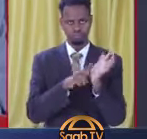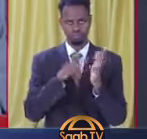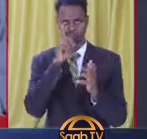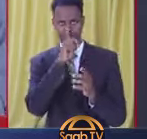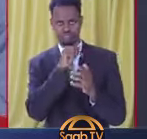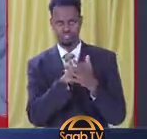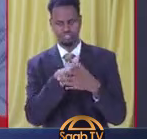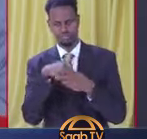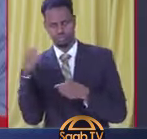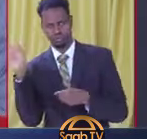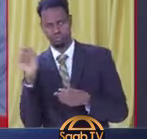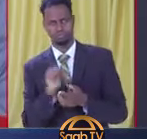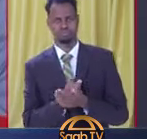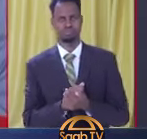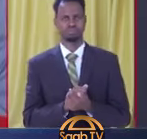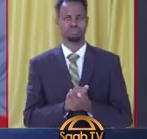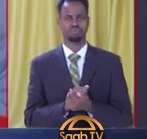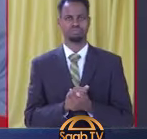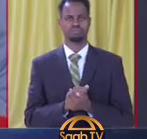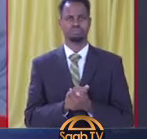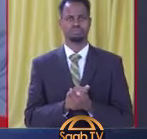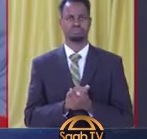baxeen tijaabadii